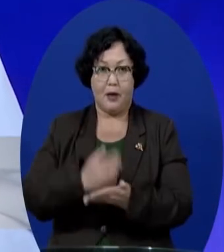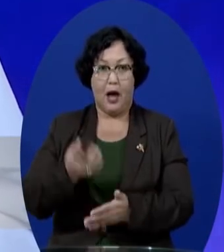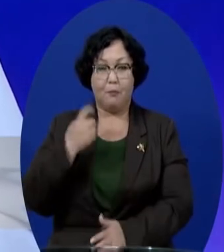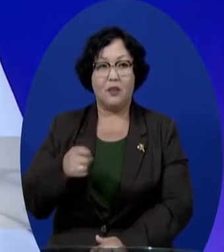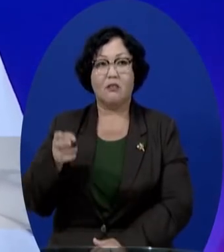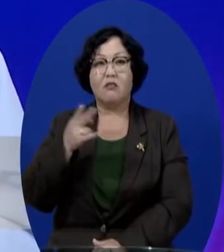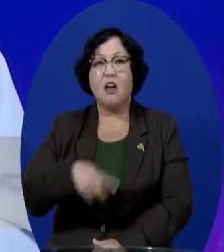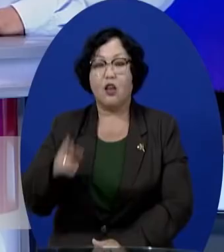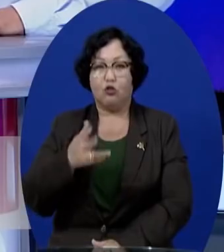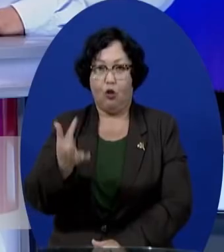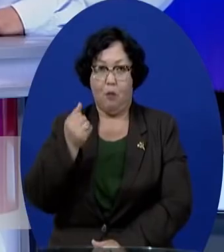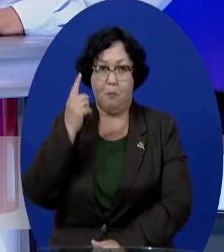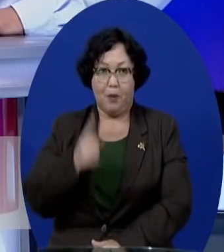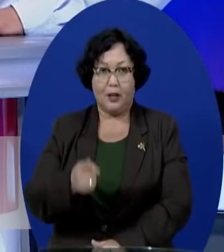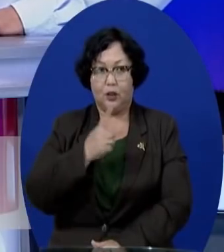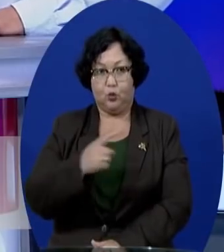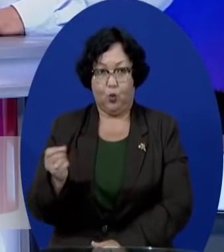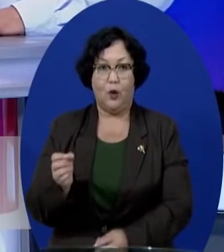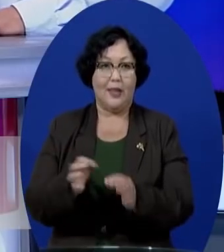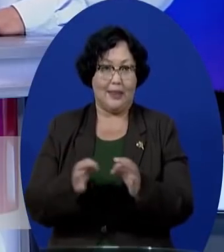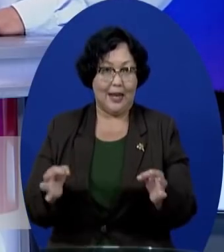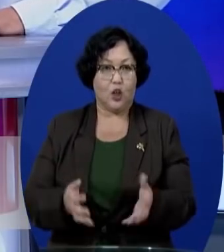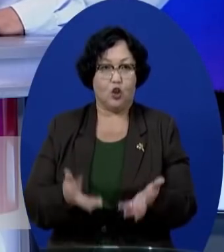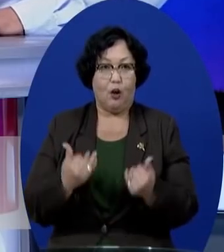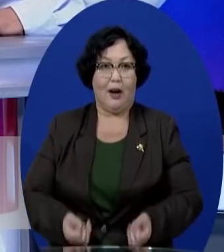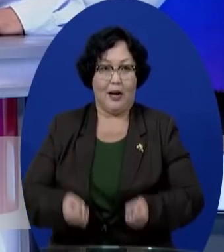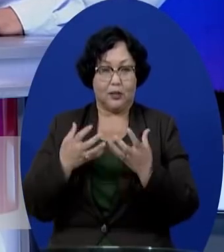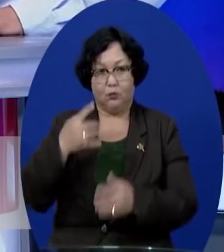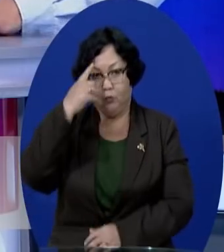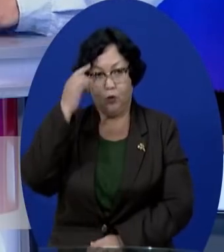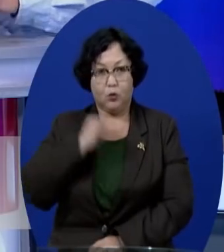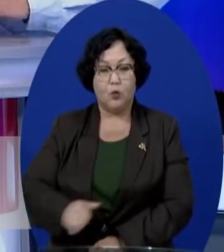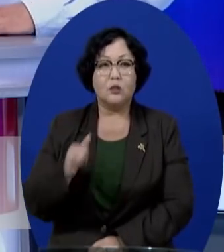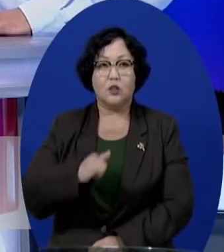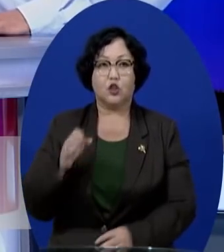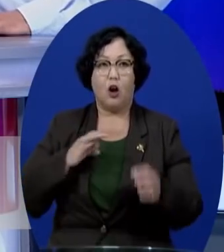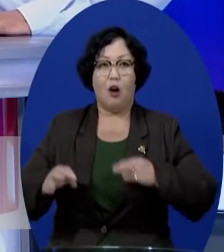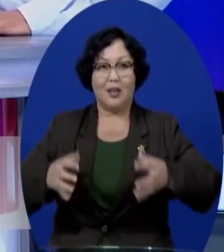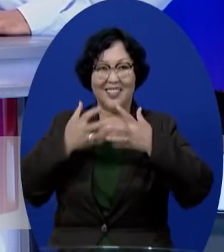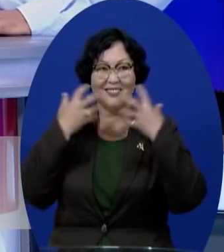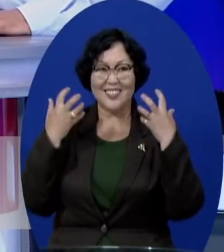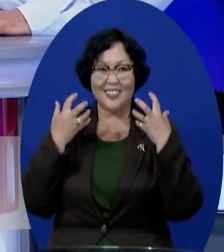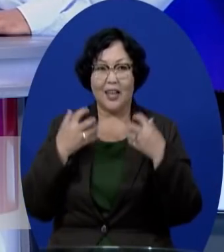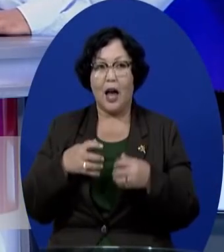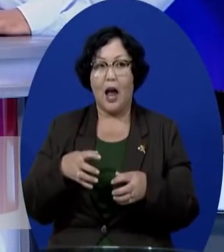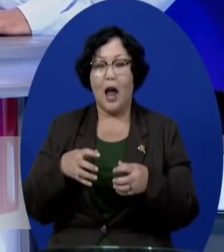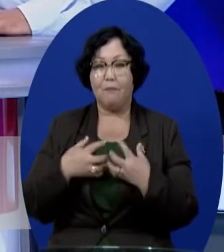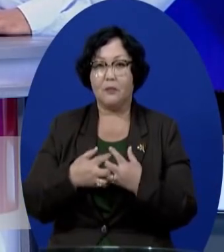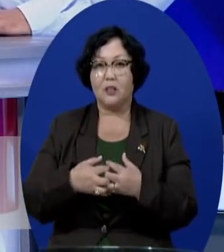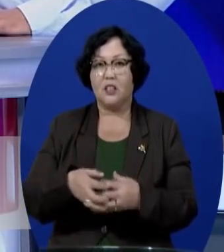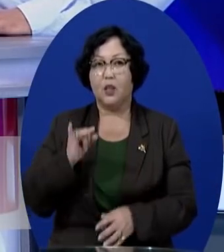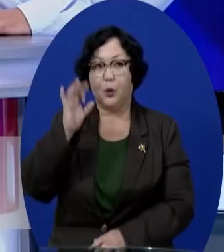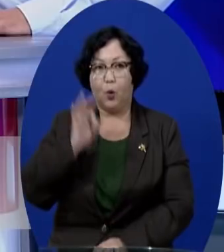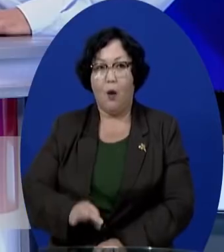тоо гаргалаа. Наривчсан тоо гарсан. Тэгэхээр манай Монгол орны нийт цоохор ирвэсийн дийлэнх орчим нь манай Дэлхийн байгаль хамгаалалт сангийн ажиллаж